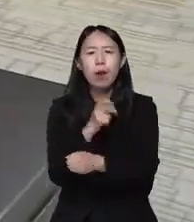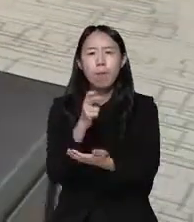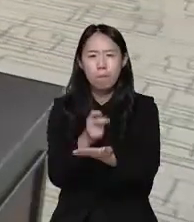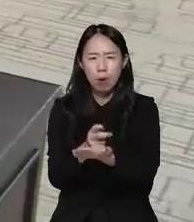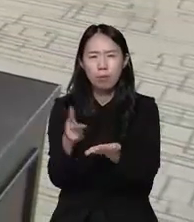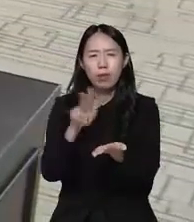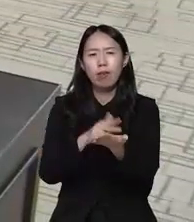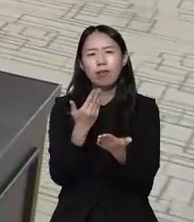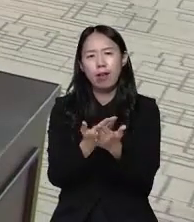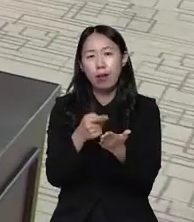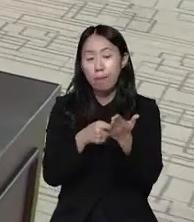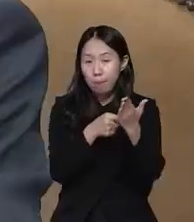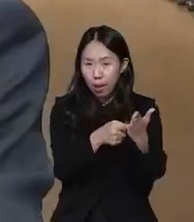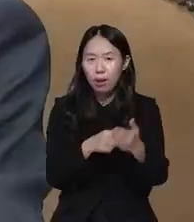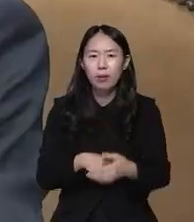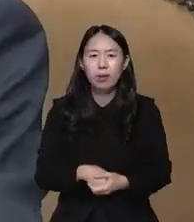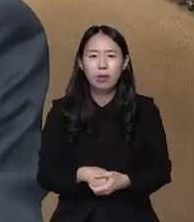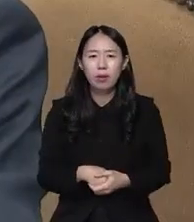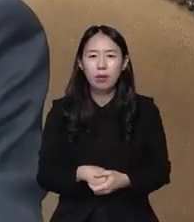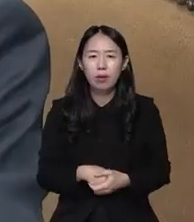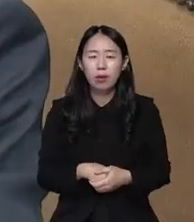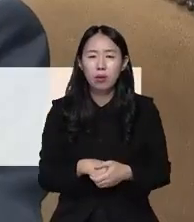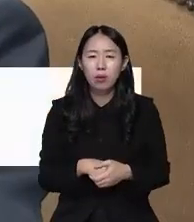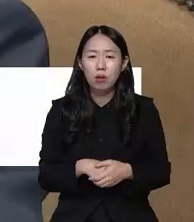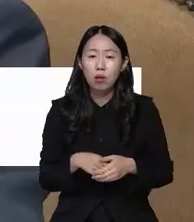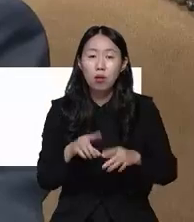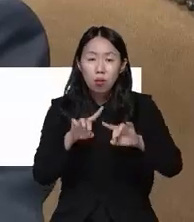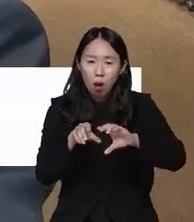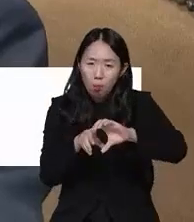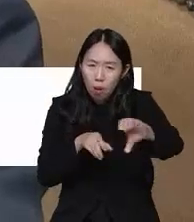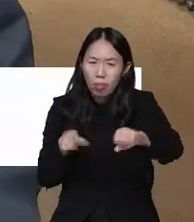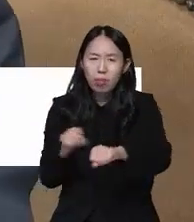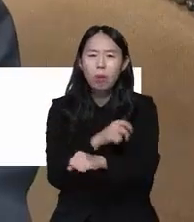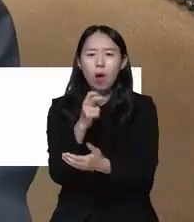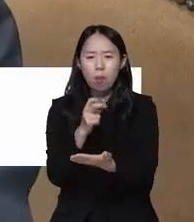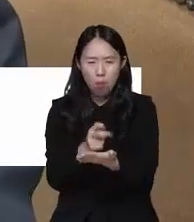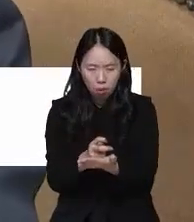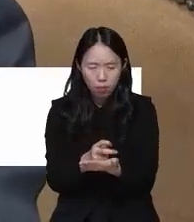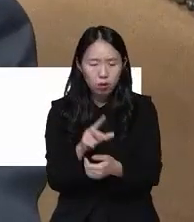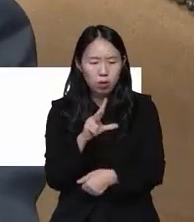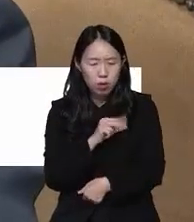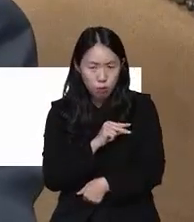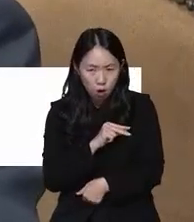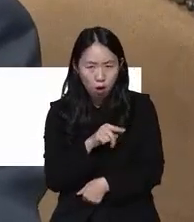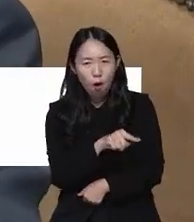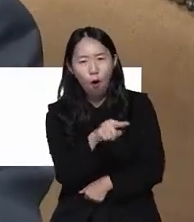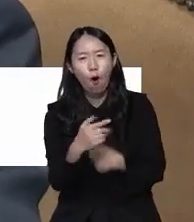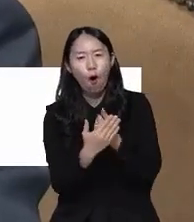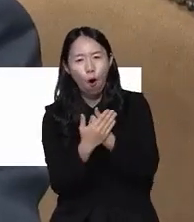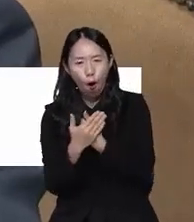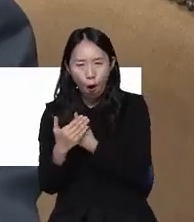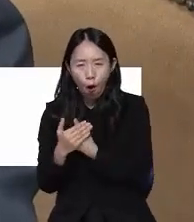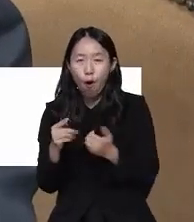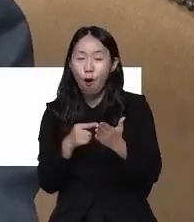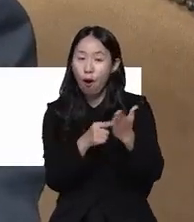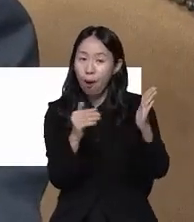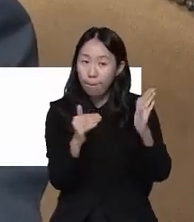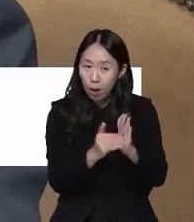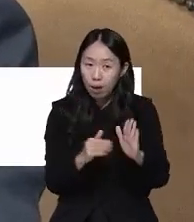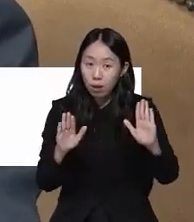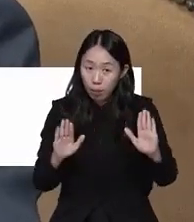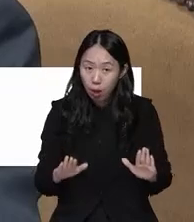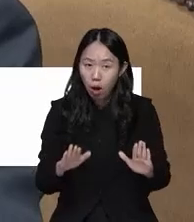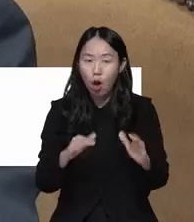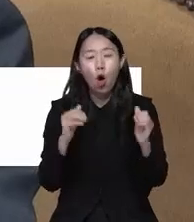제정을 촉구했습니다. 송전망 특별법을 이제 의원님들께서도 협조해 주셔가지고 발의가 됐기 때문에